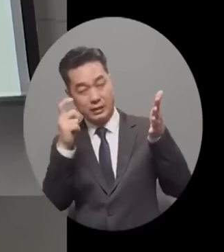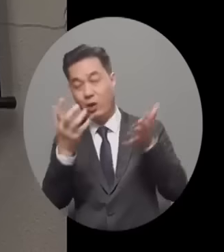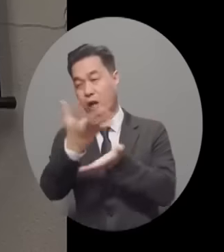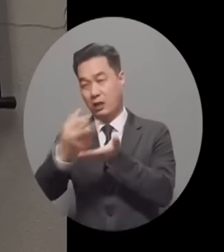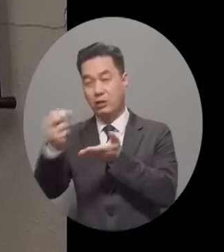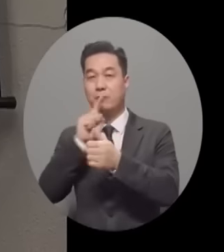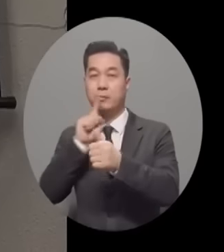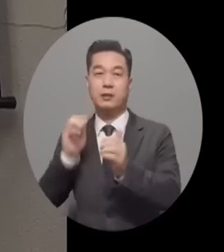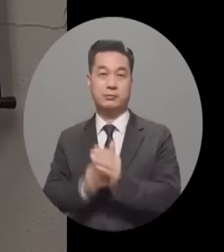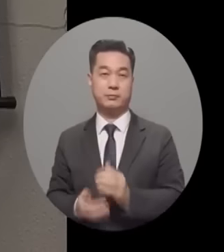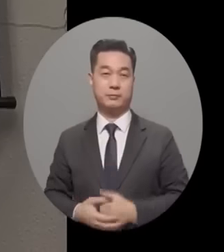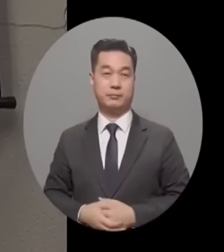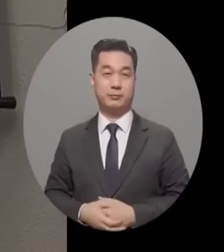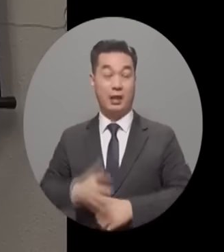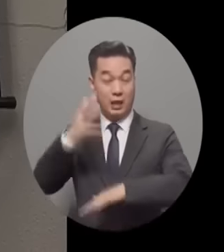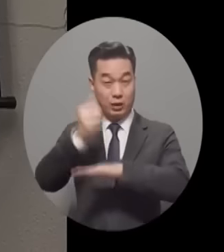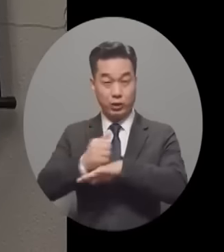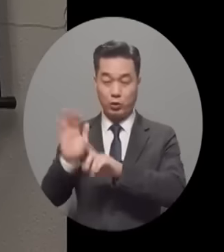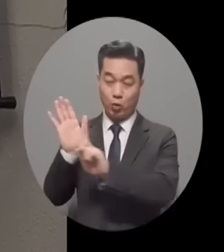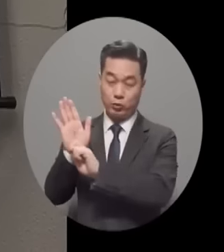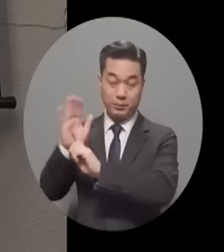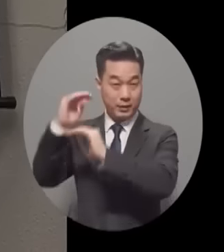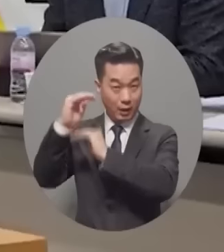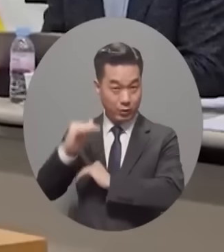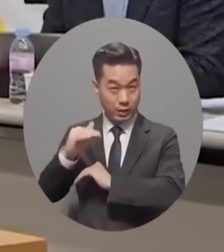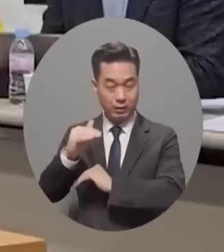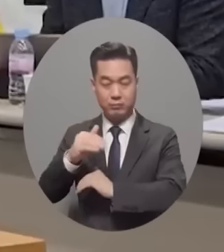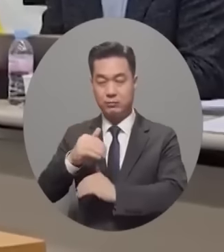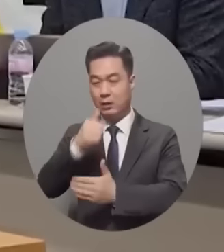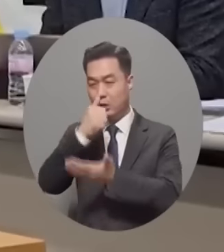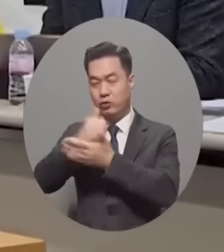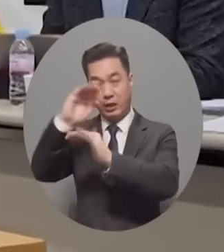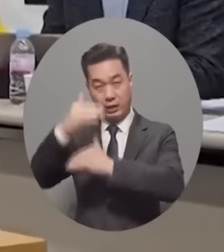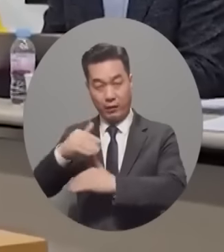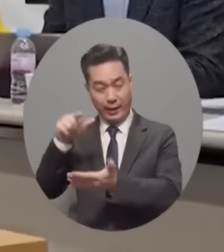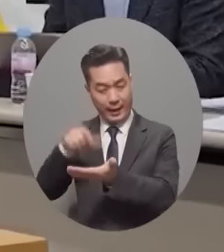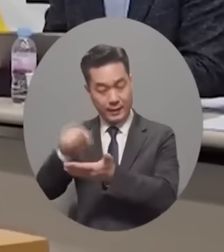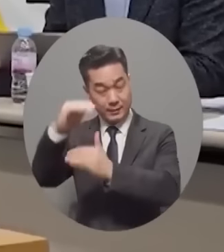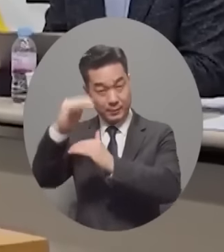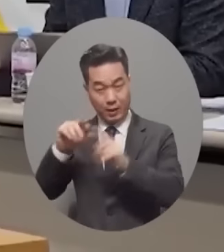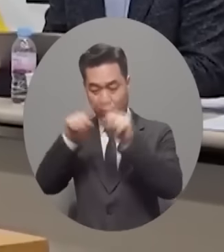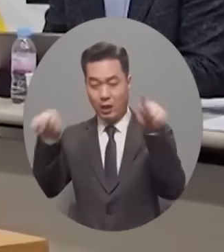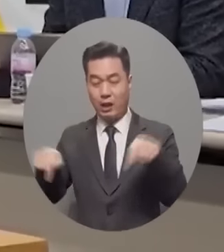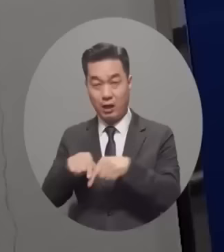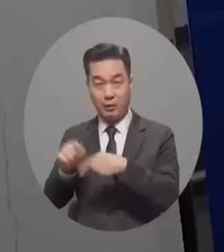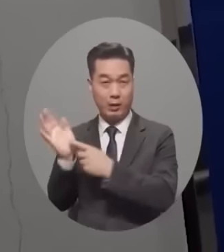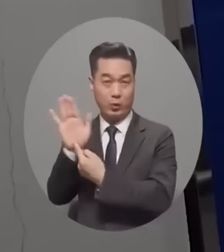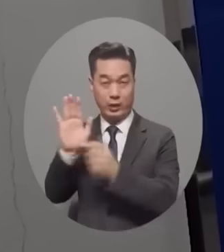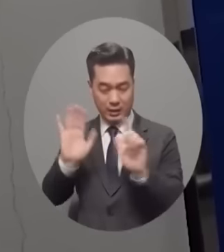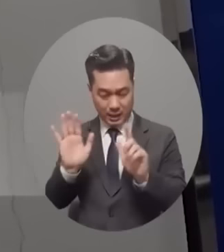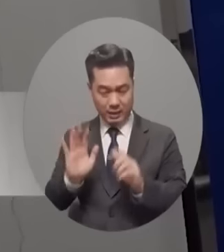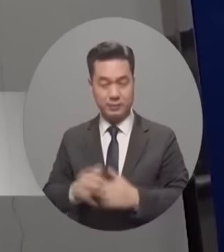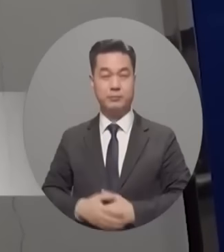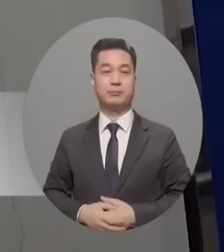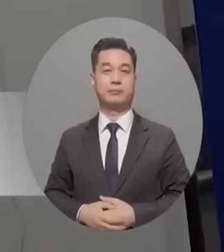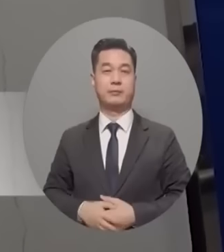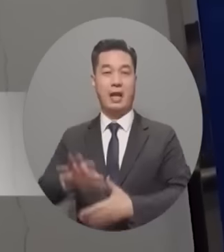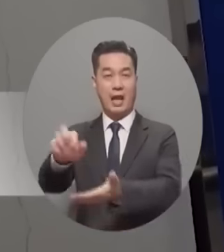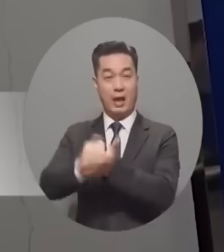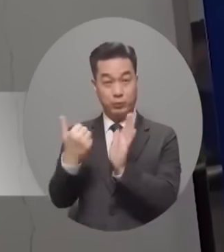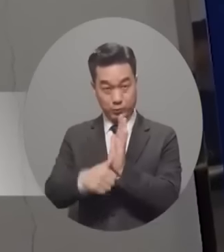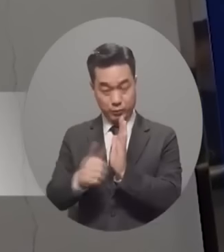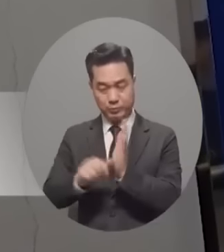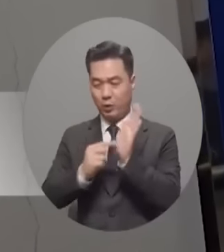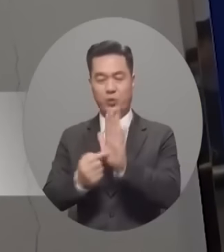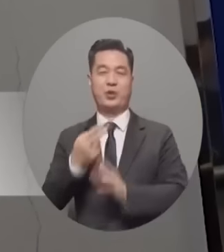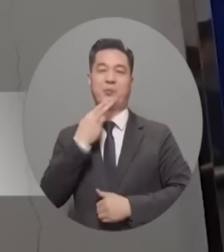말했습니다. 최종 브리핑이었지만 범행의 핵심 동기가 적힌 이른바 변명문도 비공개했습니다. 압수품이라 공개가 안